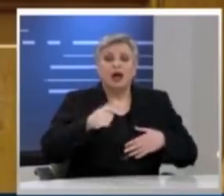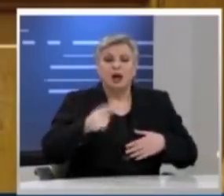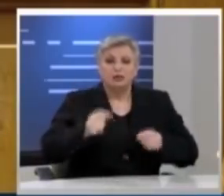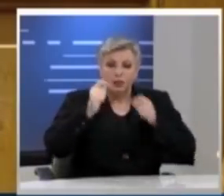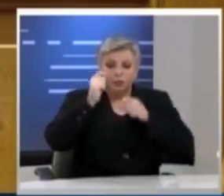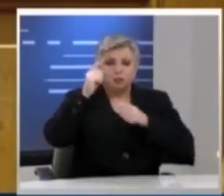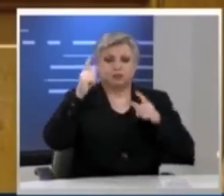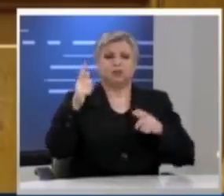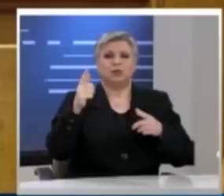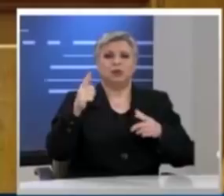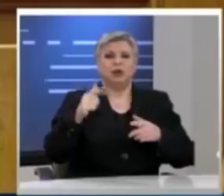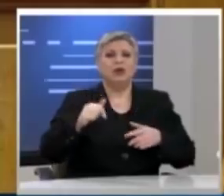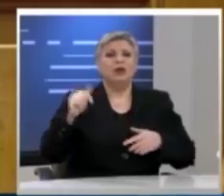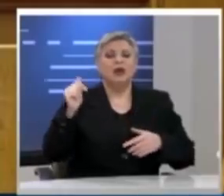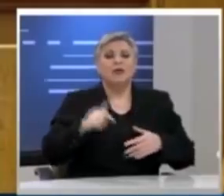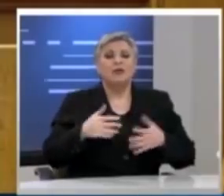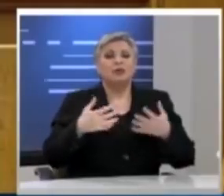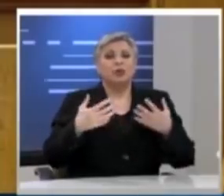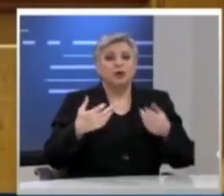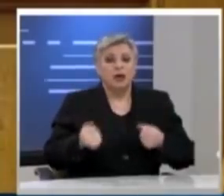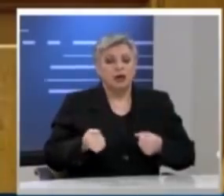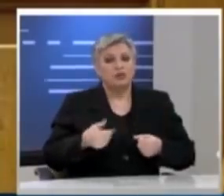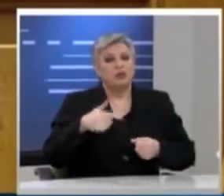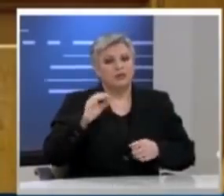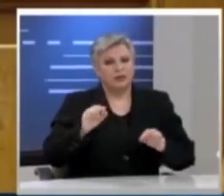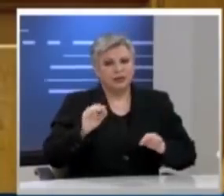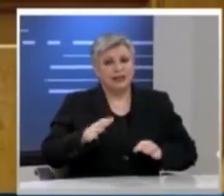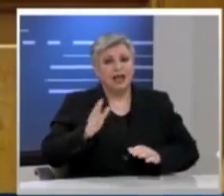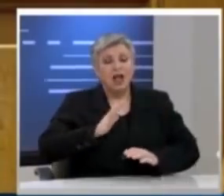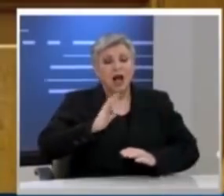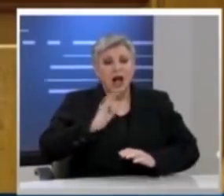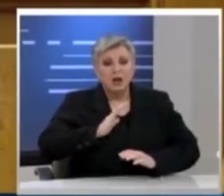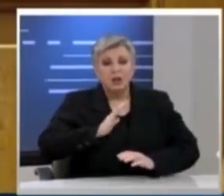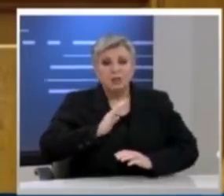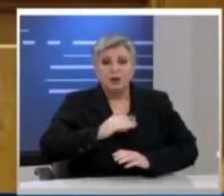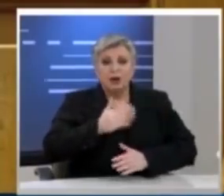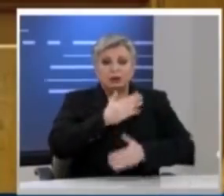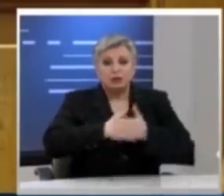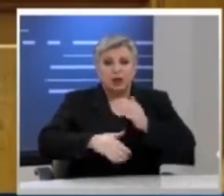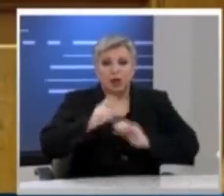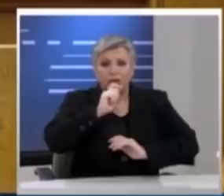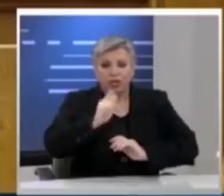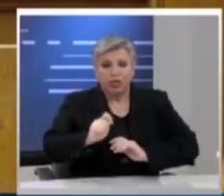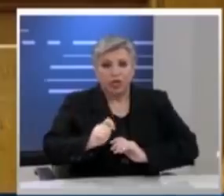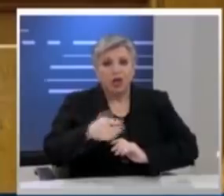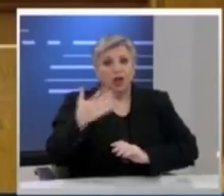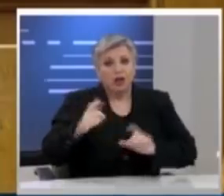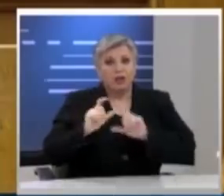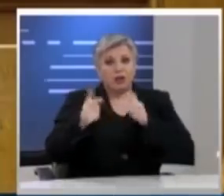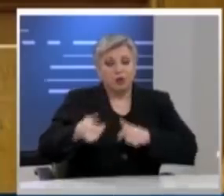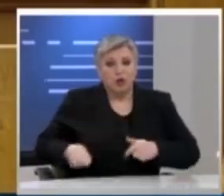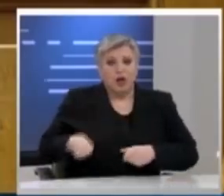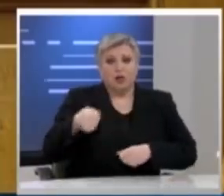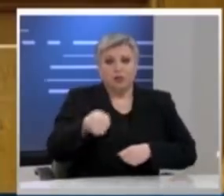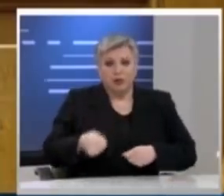ο χτ στην ελάφρυνση του μόχθου της ανθρώπινης ύπαρξης δεν ξεπαγιάσει γονείς τους